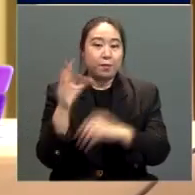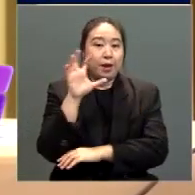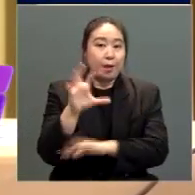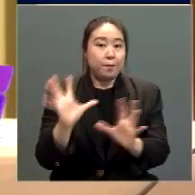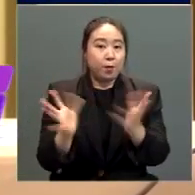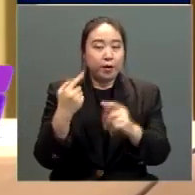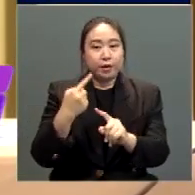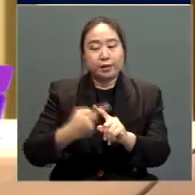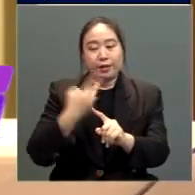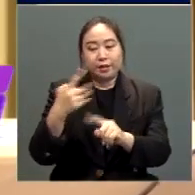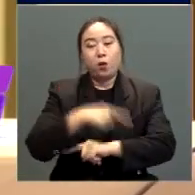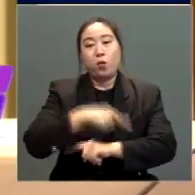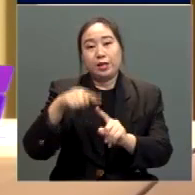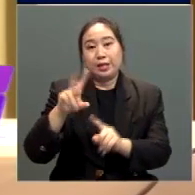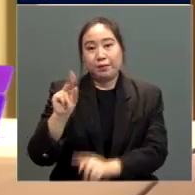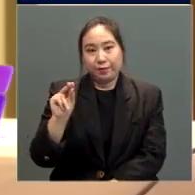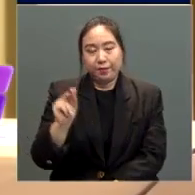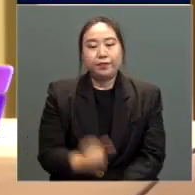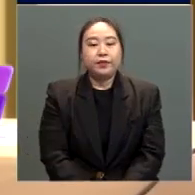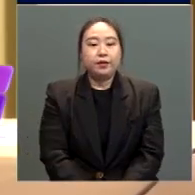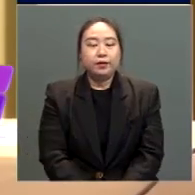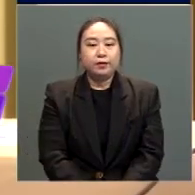ร่วมกับหัวหน้าศูนย์ทั้ง๑๐๐เพื่อประเมินมาตรการตามพระราชกำหนดบริหารราชการในสถานการณ์ฉุกเฉินที่จะสิ้นสุดการบังคับใช้ในวันที่30เมษายนนี้นางนฤมลภิญโญสินวัฒน์โฆษกประจำสำนักนายกรัฐมนตรีเปิดเผยบอกว่าการที่รัฐบาลจะเชิญภาคเอกชนเข้ามาร่วมหารือเพื่อบูรณาการแผนการช่วยเหลือประชาชนร่วมกันไม่ให้เกิดความซ้ำซ้อนและครอบคลุมกลุ่มที่ได้รับผลกระทบมากที่สุดรวมทั้งเพื่อวางแผนร่วมกันในด้านการฟื้นฟูธุรกิจและเศรษฐกิจของประเทศอาทิปัญหาการจ้างงานที่ทุกฝ่ายต้องร่วมมือกัน